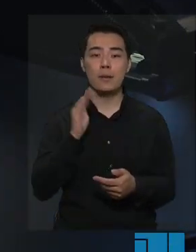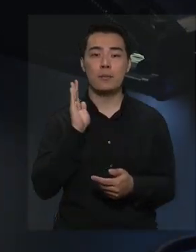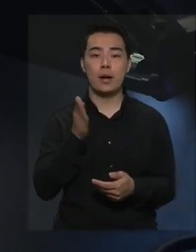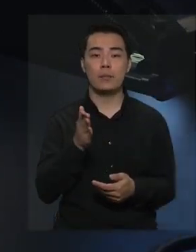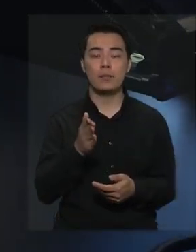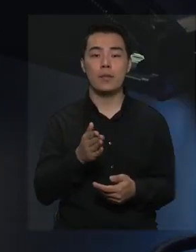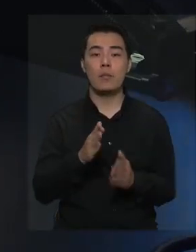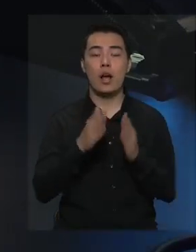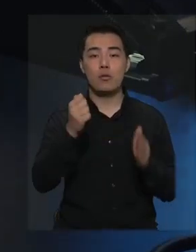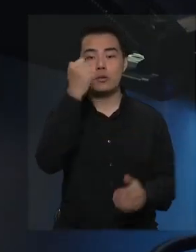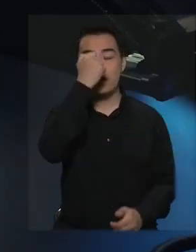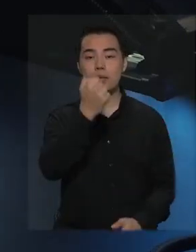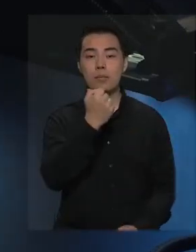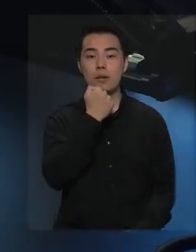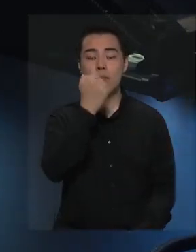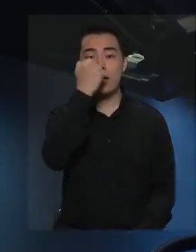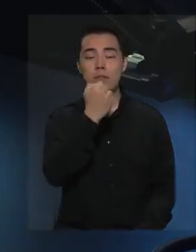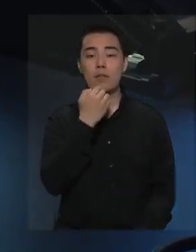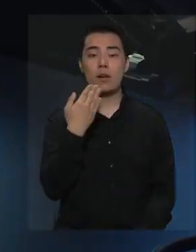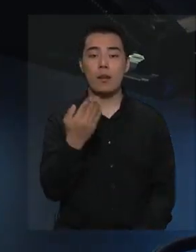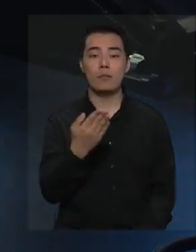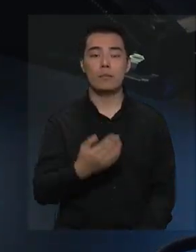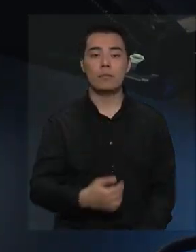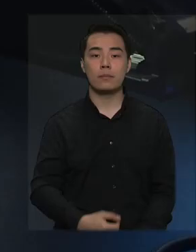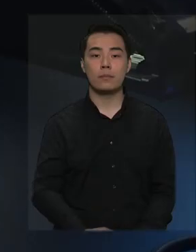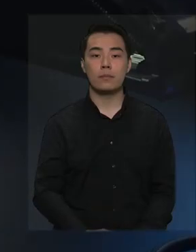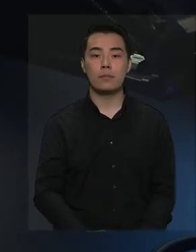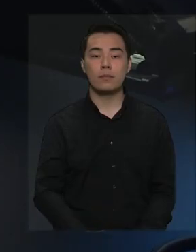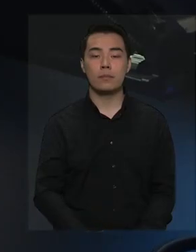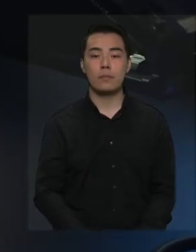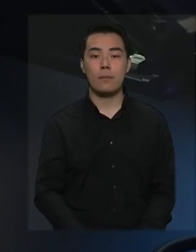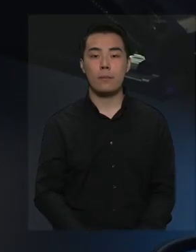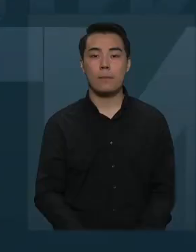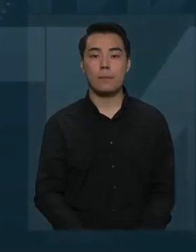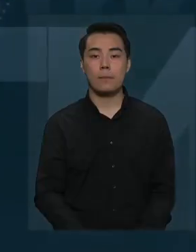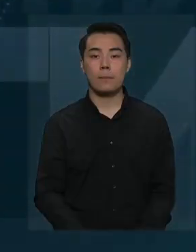Большое спасибо вам мы продолжаем выпуск